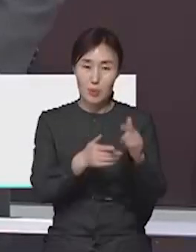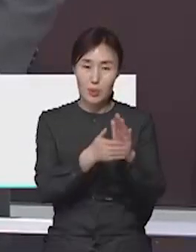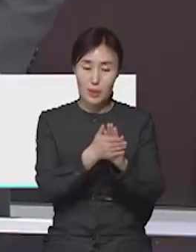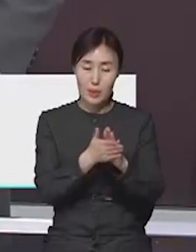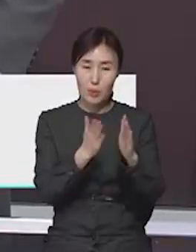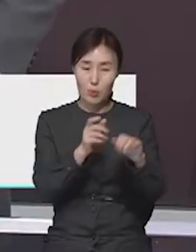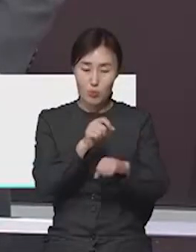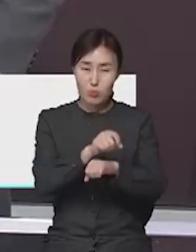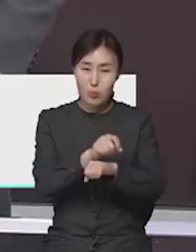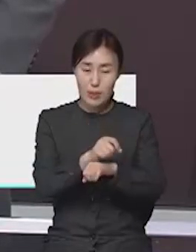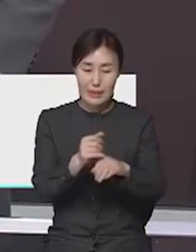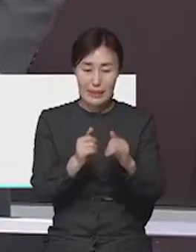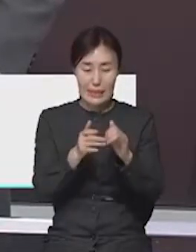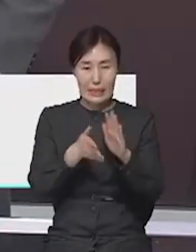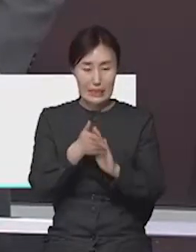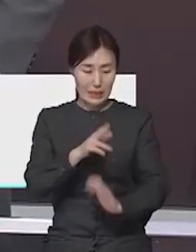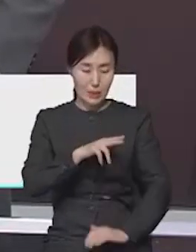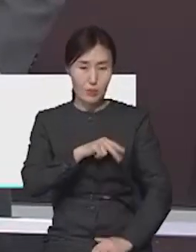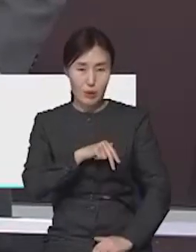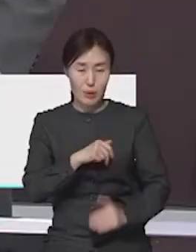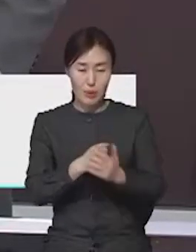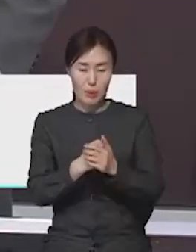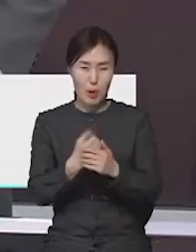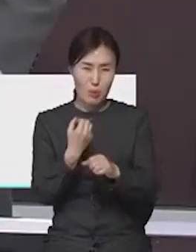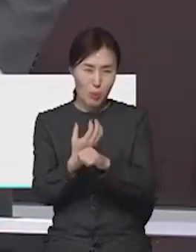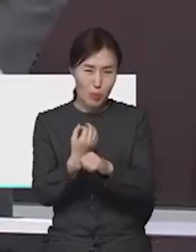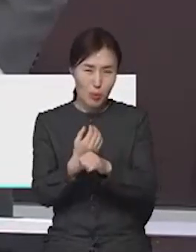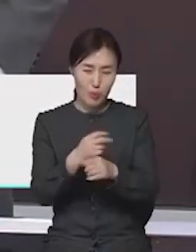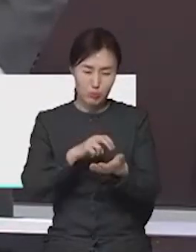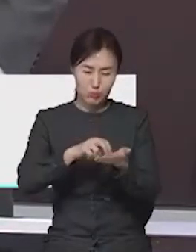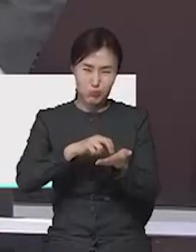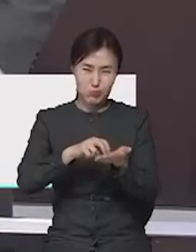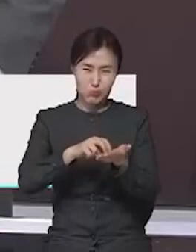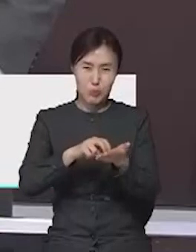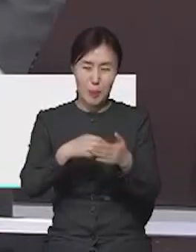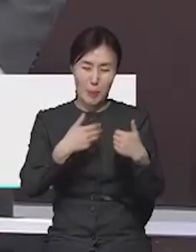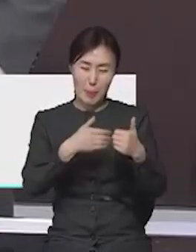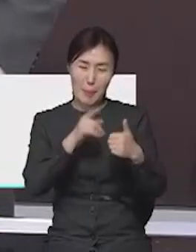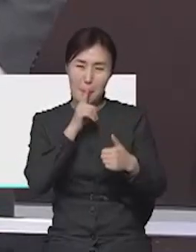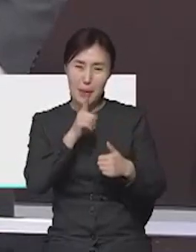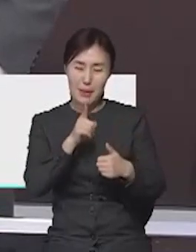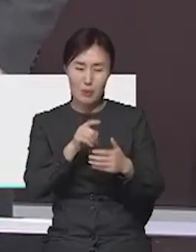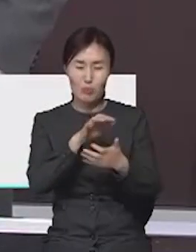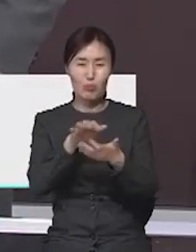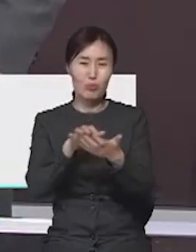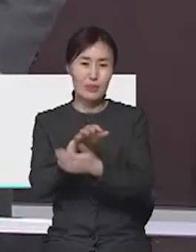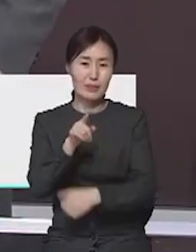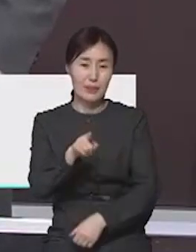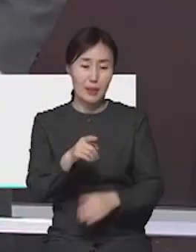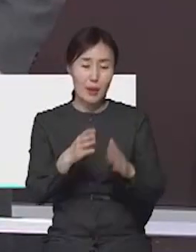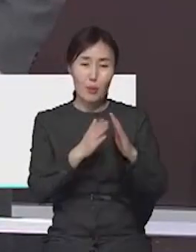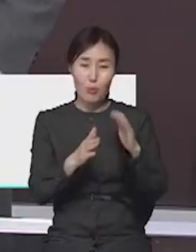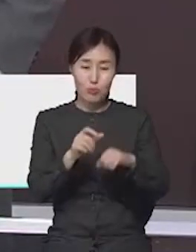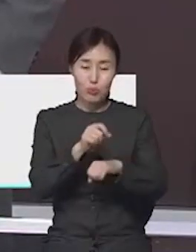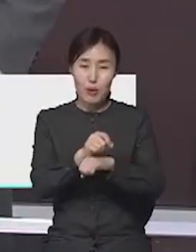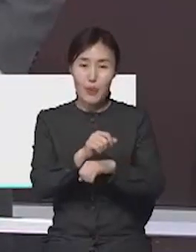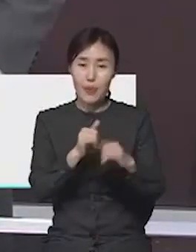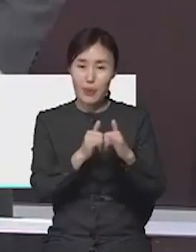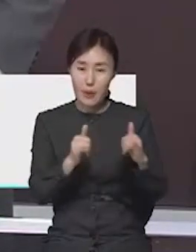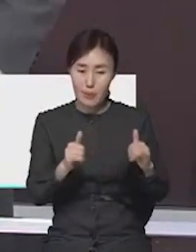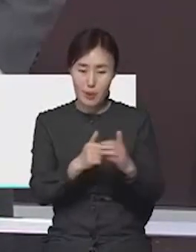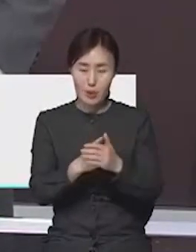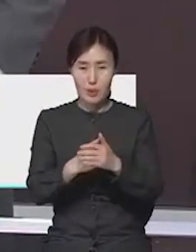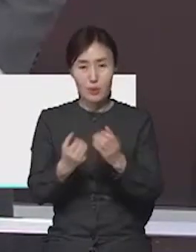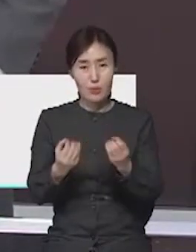목포시 공무원이 한밤중에 시의원에게 폭언과 욕설에 담긴 협박 문자를 보내 무리를 빚고 있습니다 해당 공무원은 시의원이